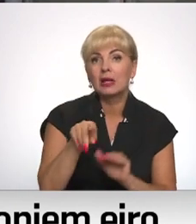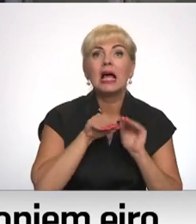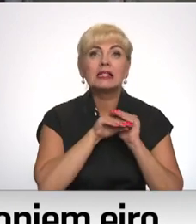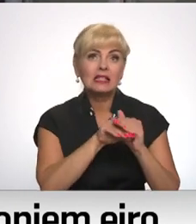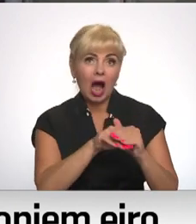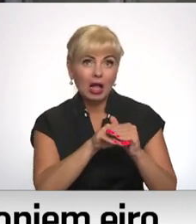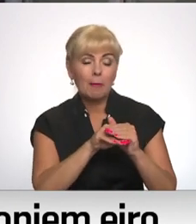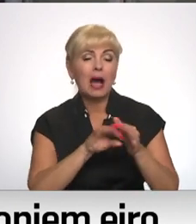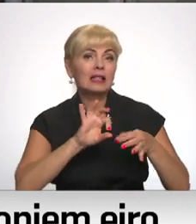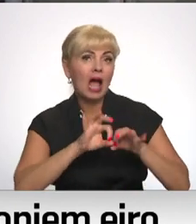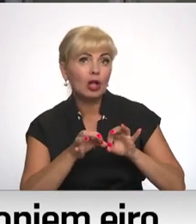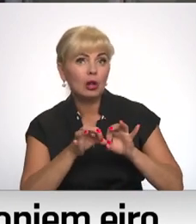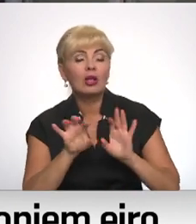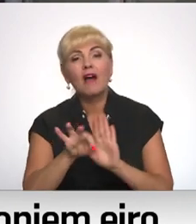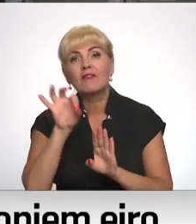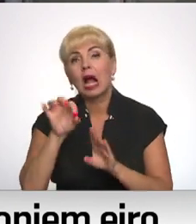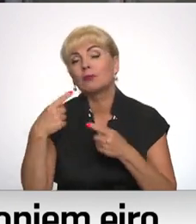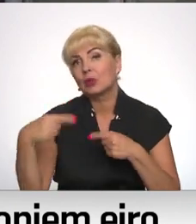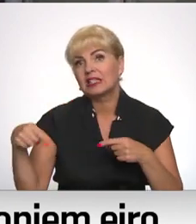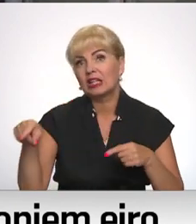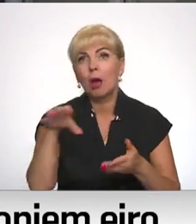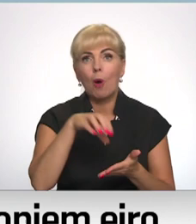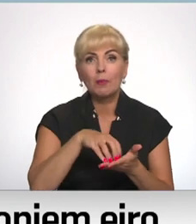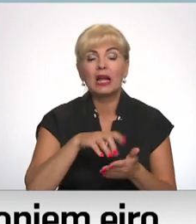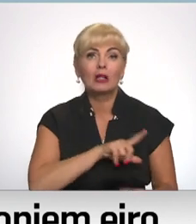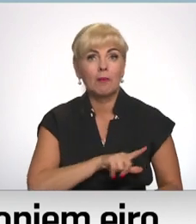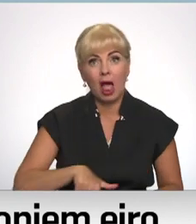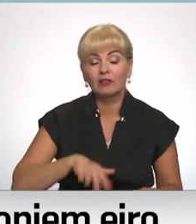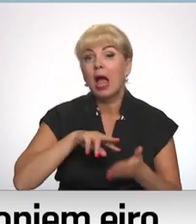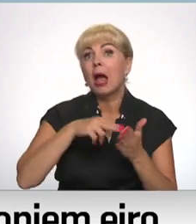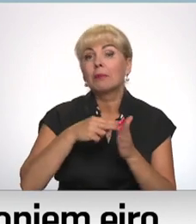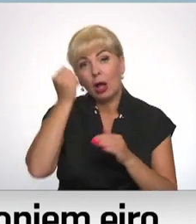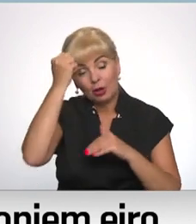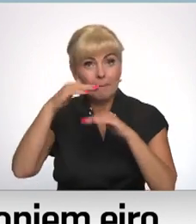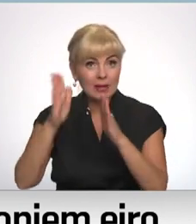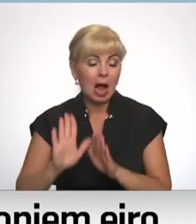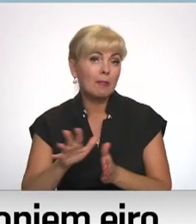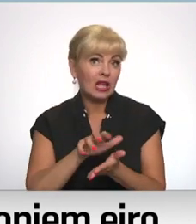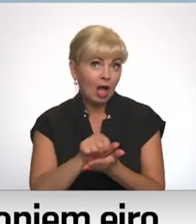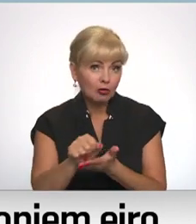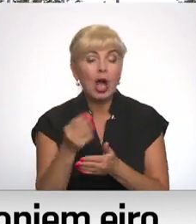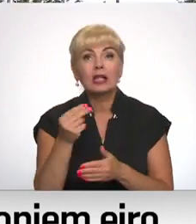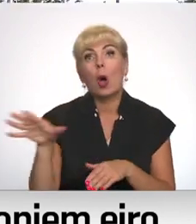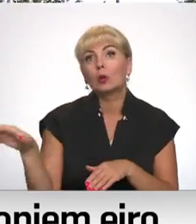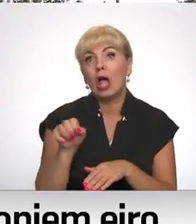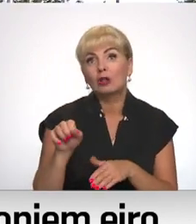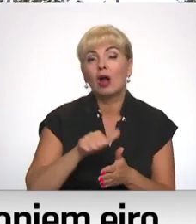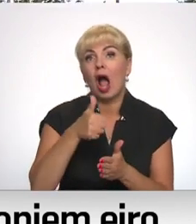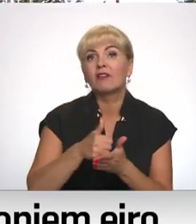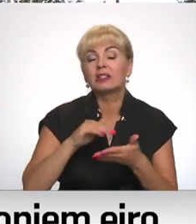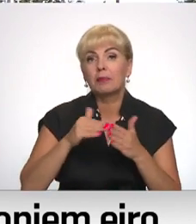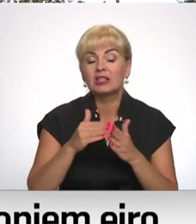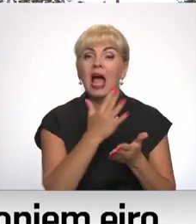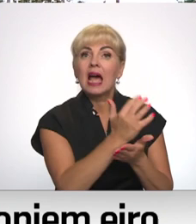saglabāt detaļas fragmentus no citiem objektiem Latvijā. Plānots, ka pieminekļa demontāžai nauda tiks ņemta no galvaspilsētas